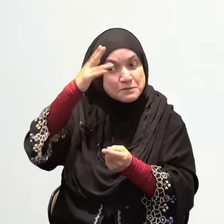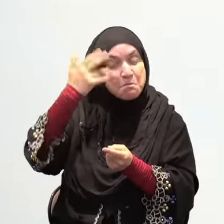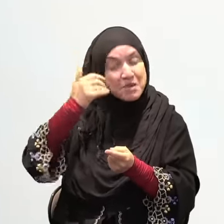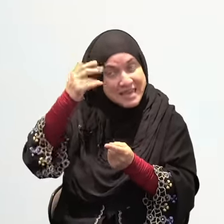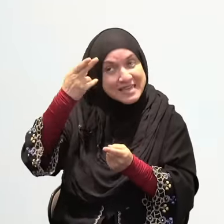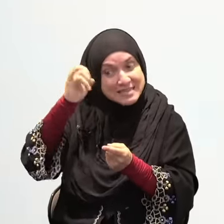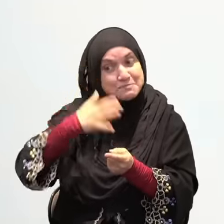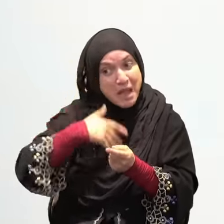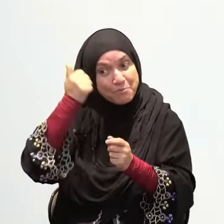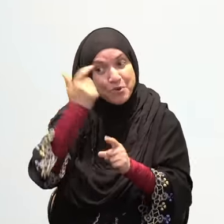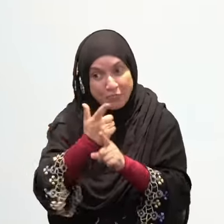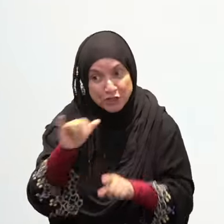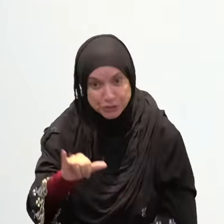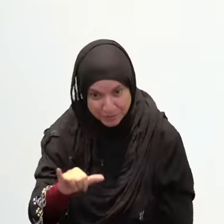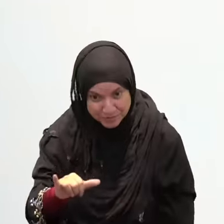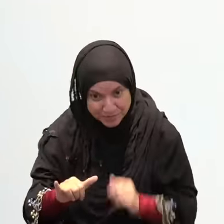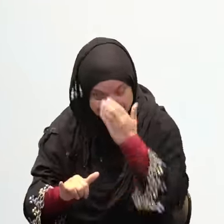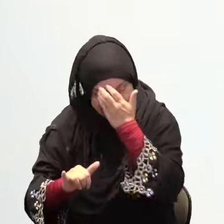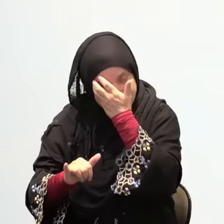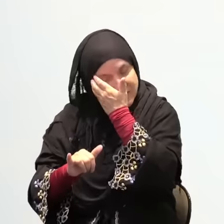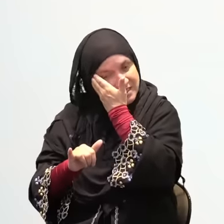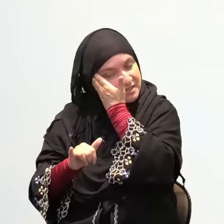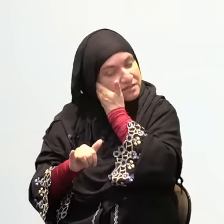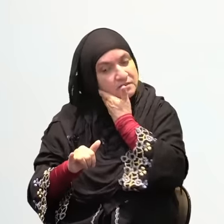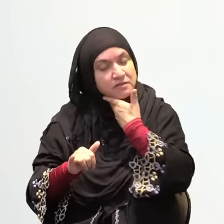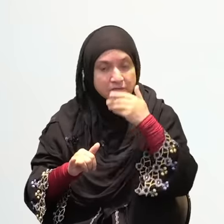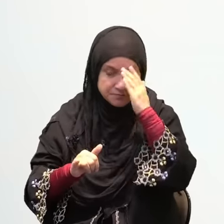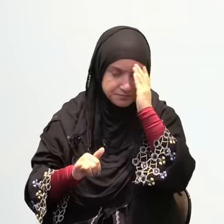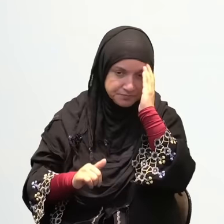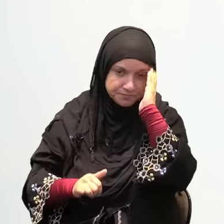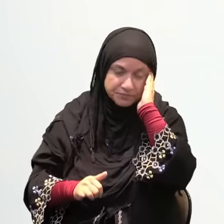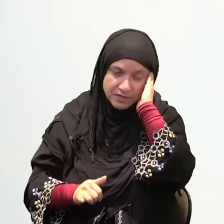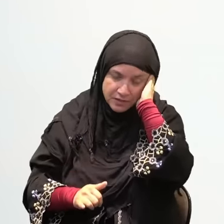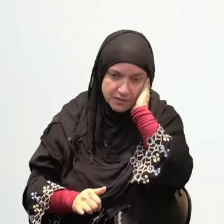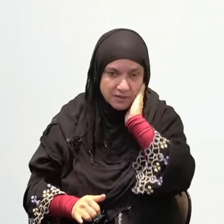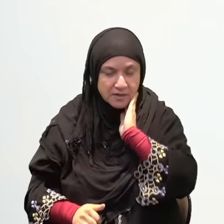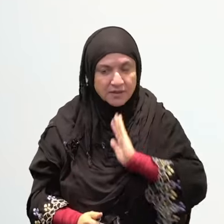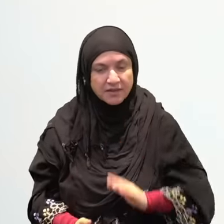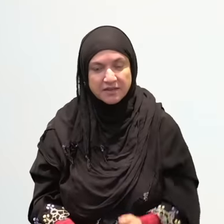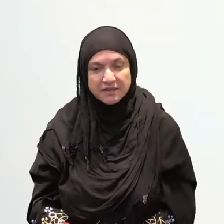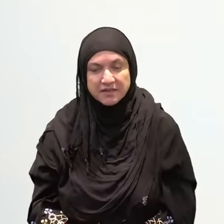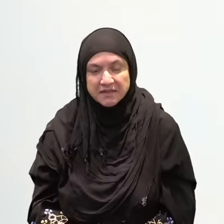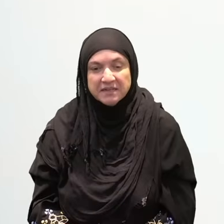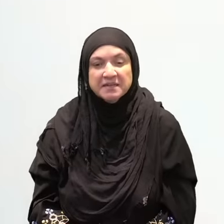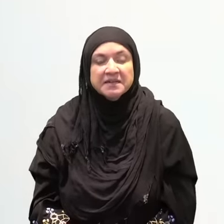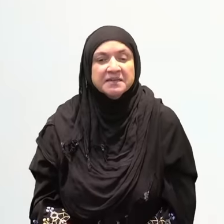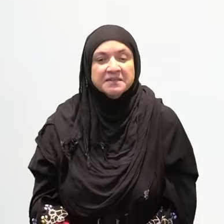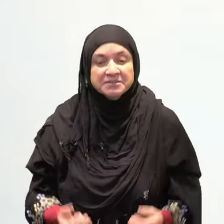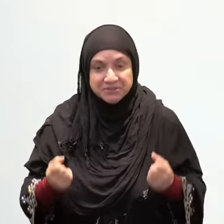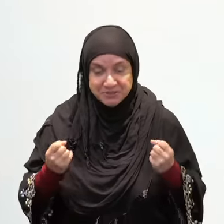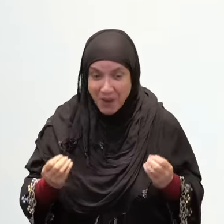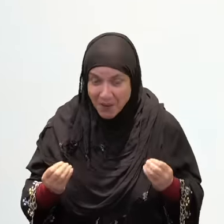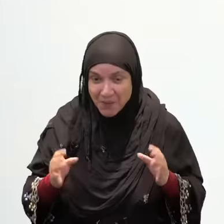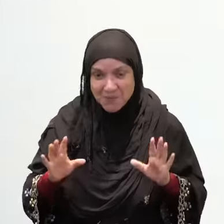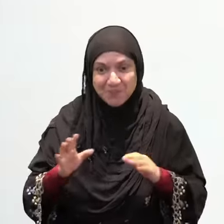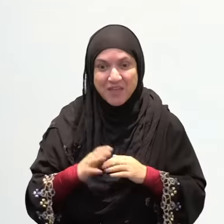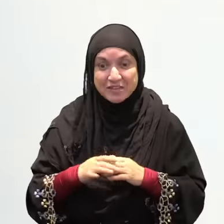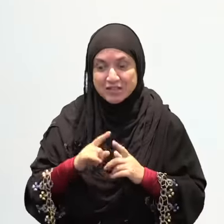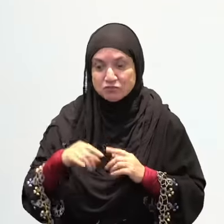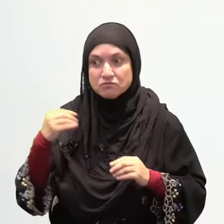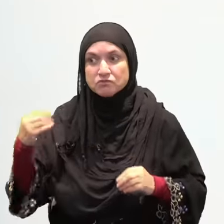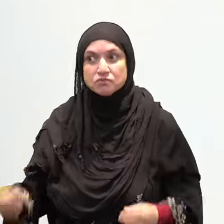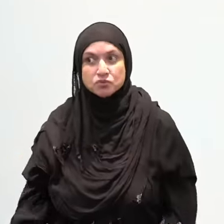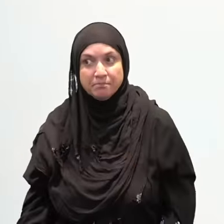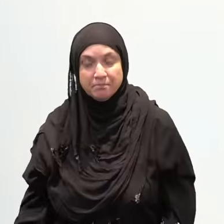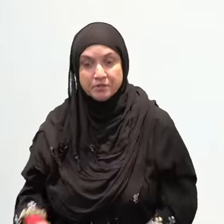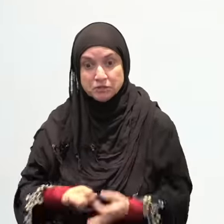become regurgitated. There were righteous people that killed companions of the Prophet ﷺ in the name of Allah. Righteous, when I